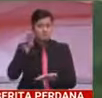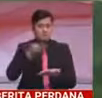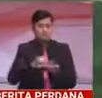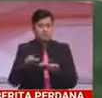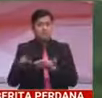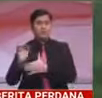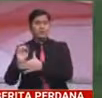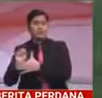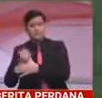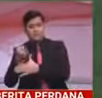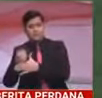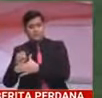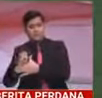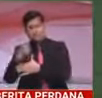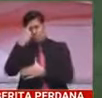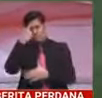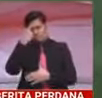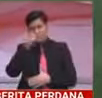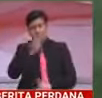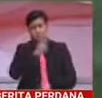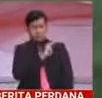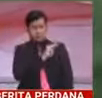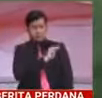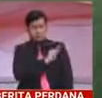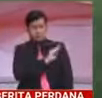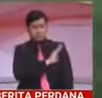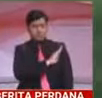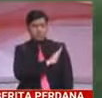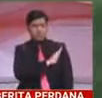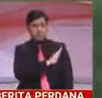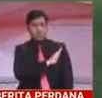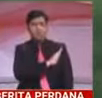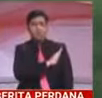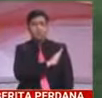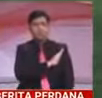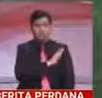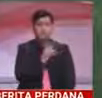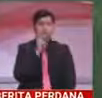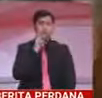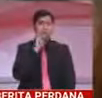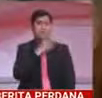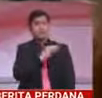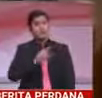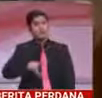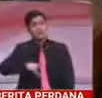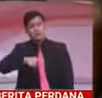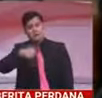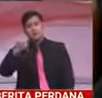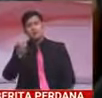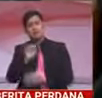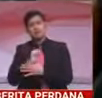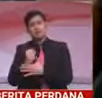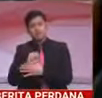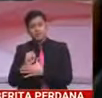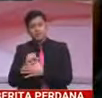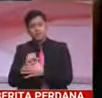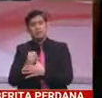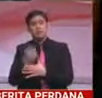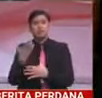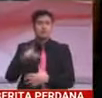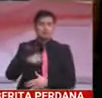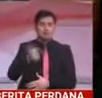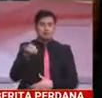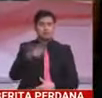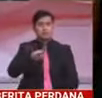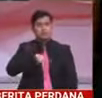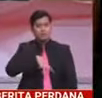diperuntukkan kepada Menteri besar Kedah incorporated MB I make lebat ki21 saham lagi dimiliki CV